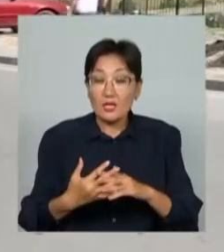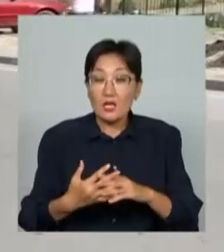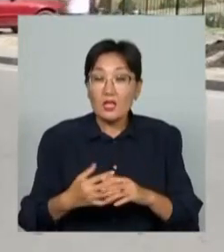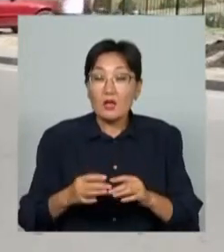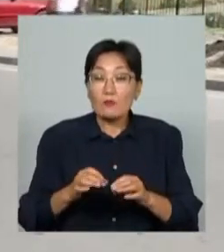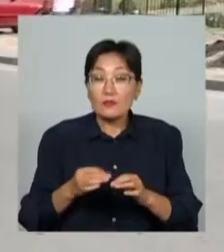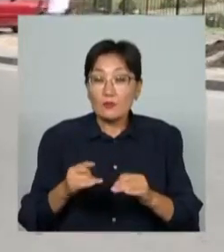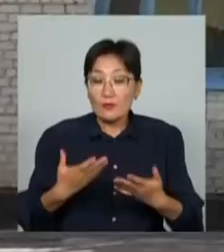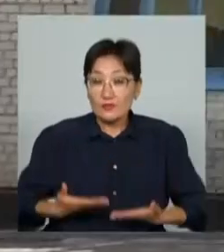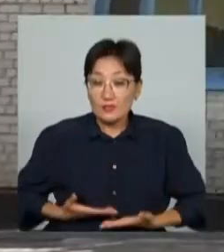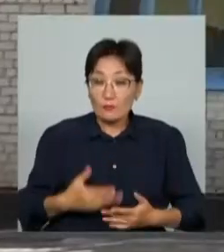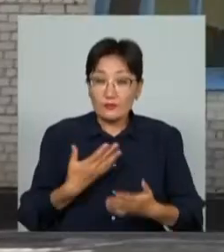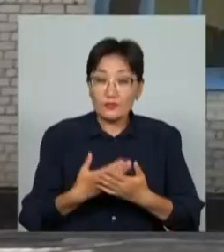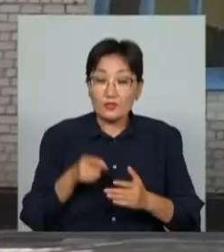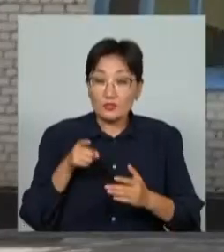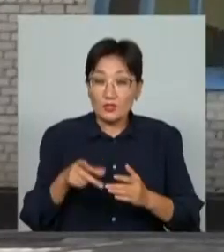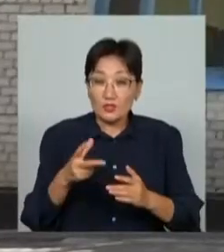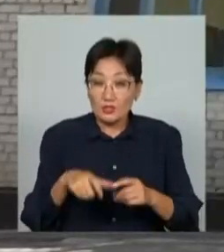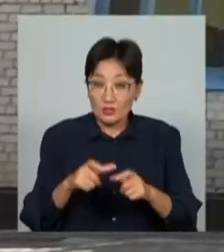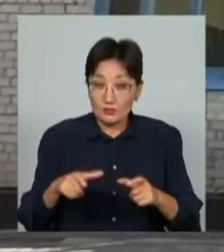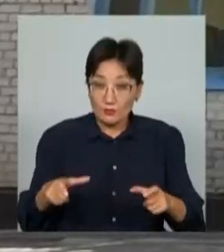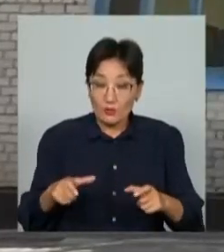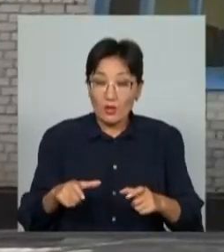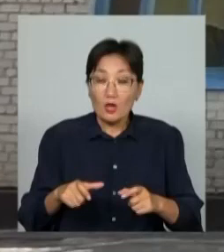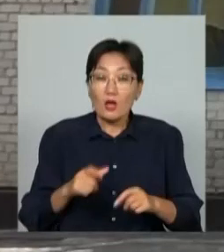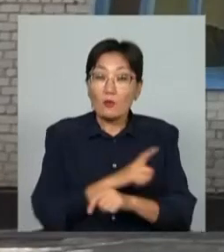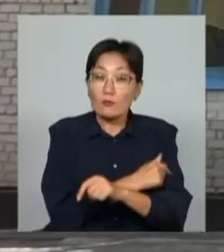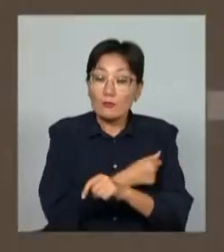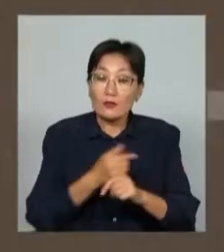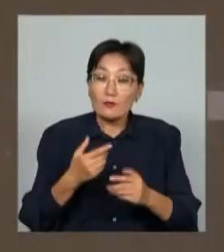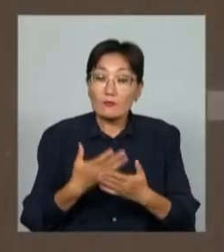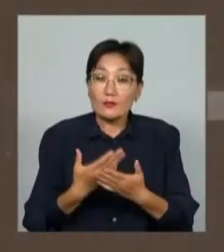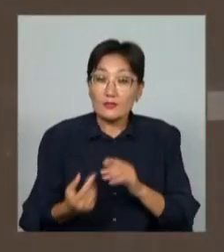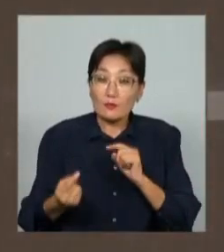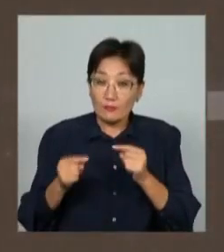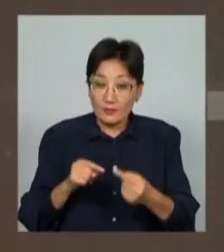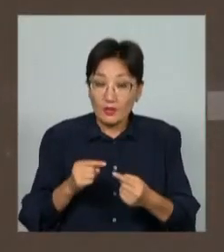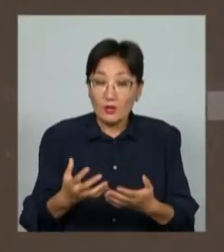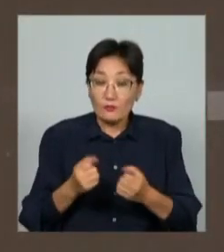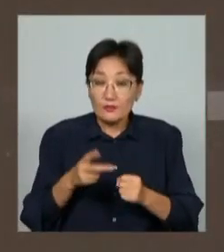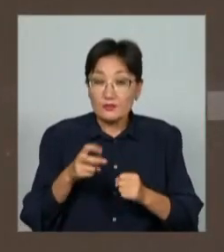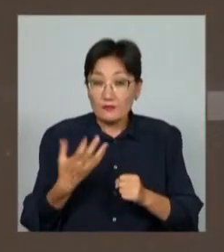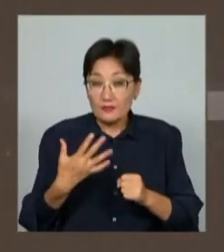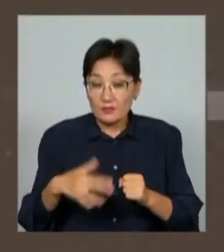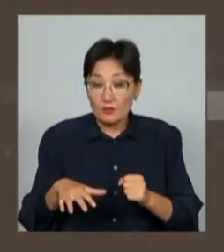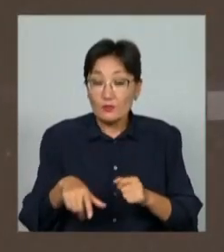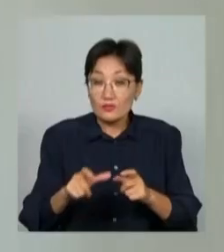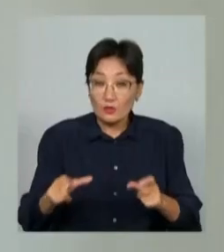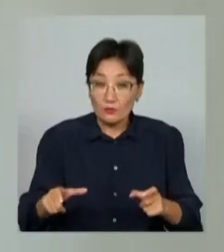Семиреченского региона проживают почти 1300 человек. Медотвод по разным, но веским причинам получили 250